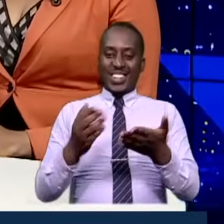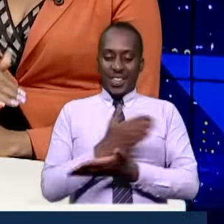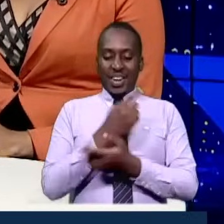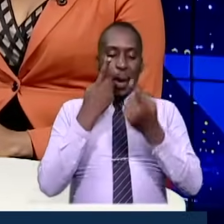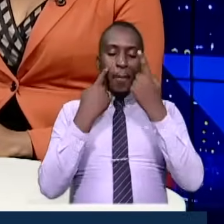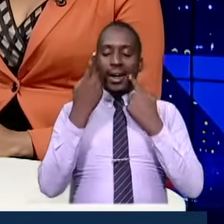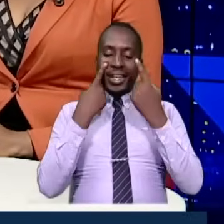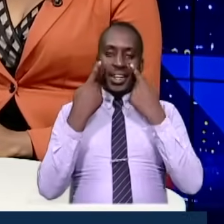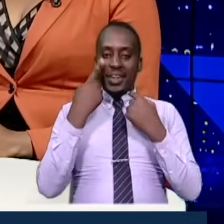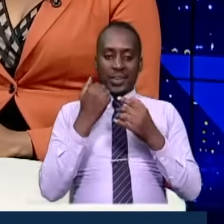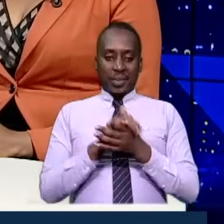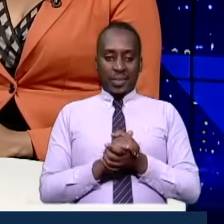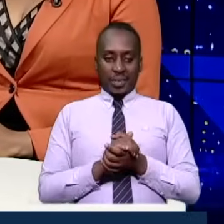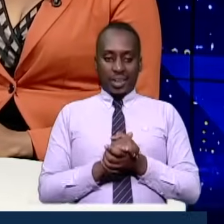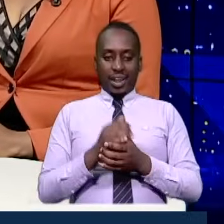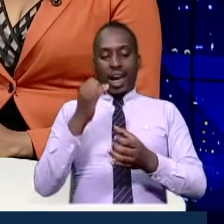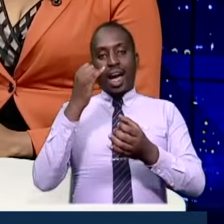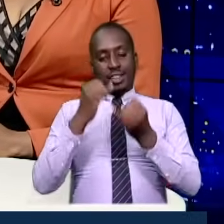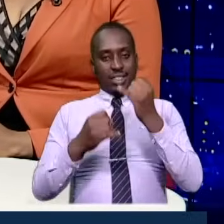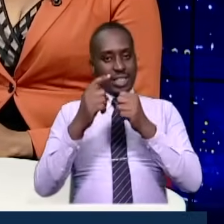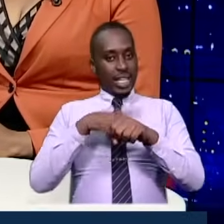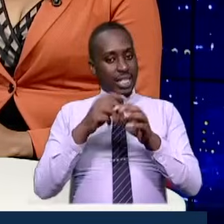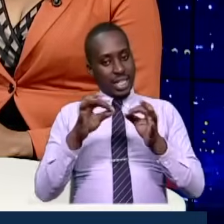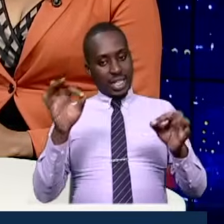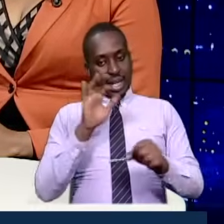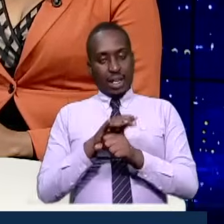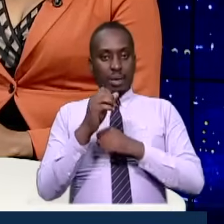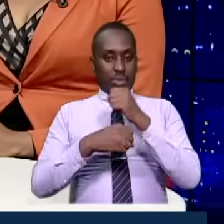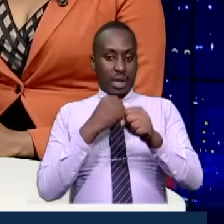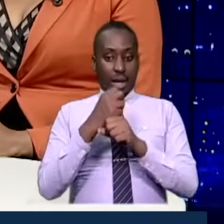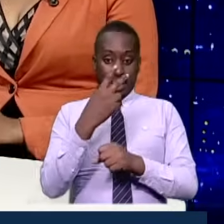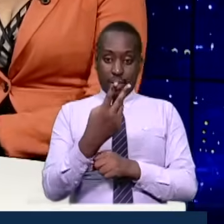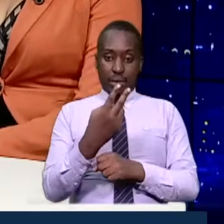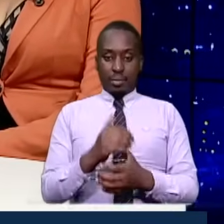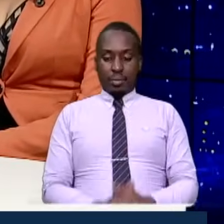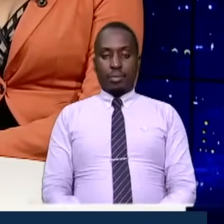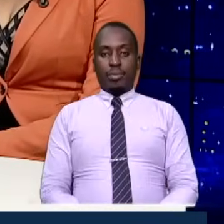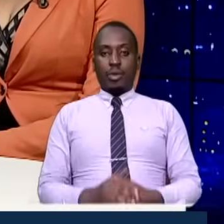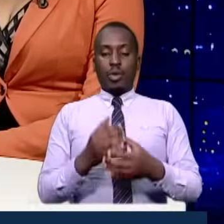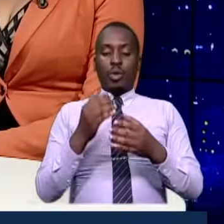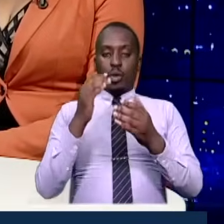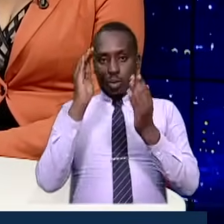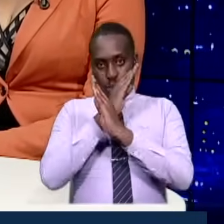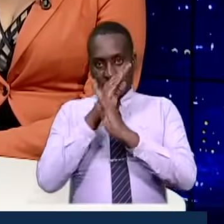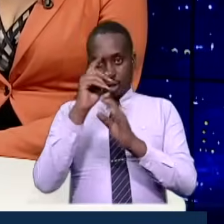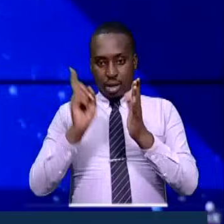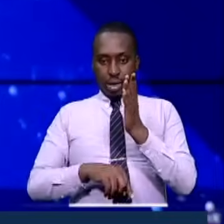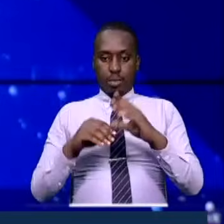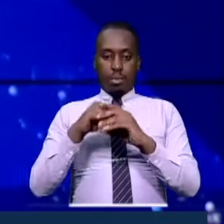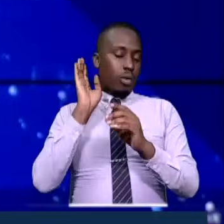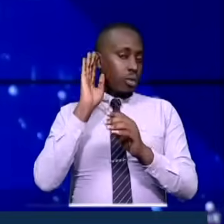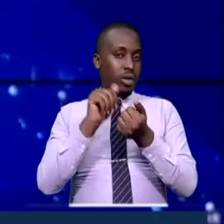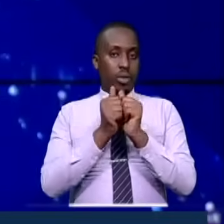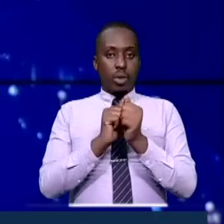amarira ihanagura umunaniro yari itegereje igihe kirekire imyaka ibiri yo itegereje imyaka ibiri Anyway, uduhishiye iki rero mu makuru ya sport? Ikipe ya